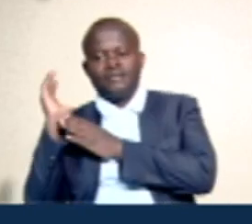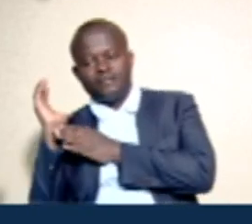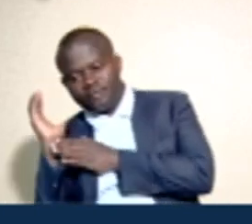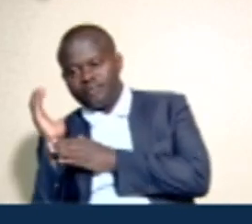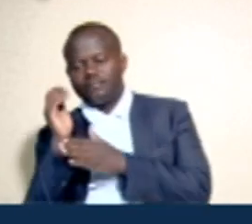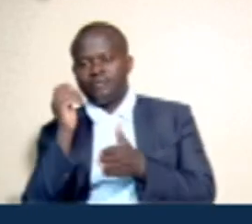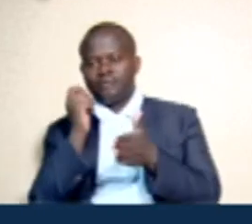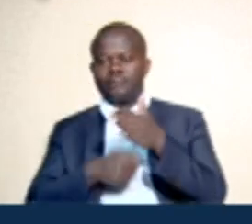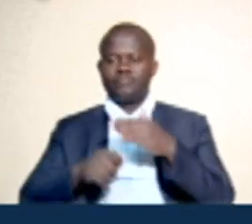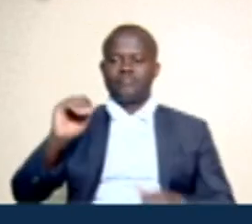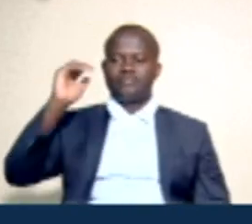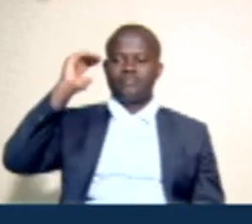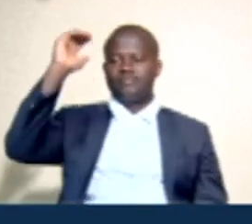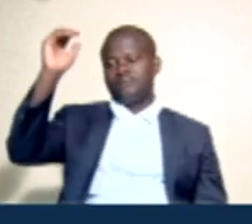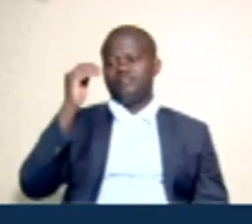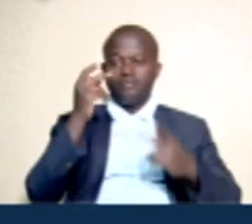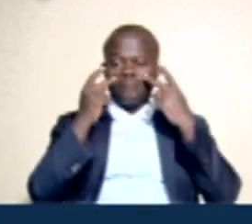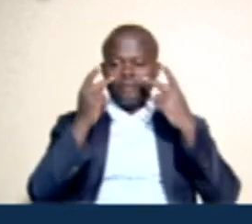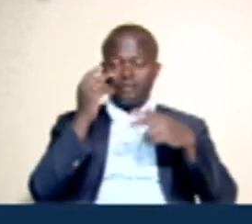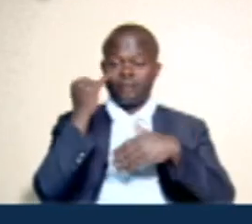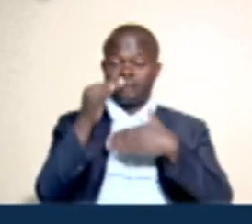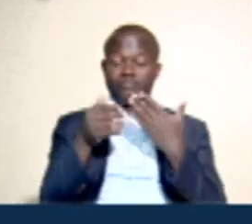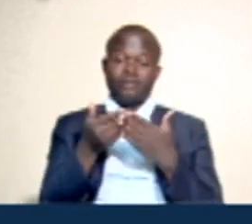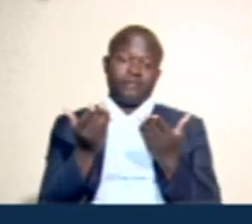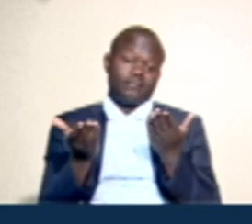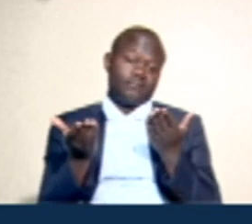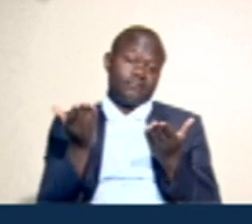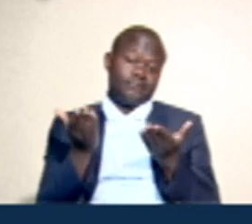umusoro rurihe waruhanitse, ugasanga niba